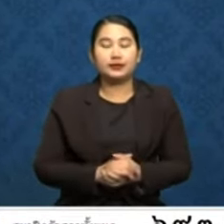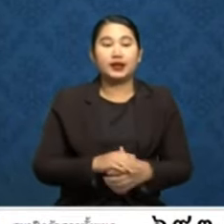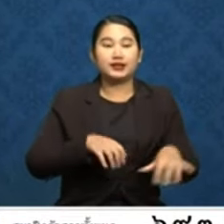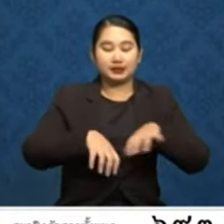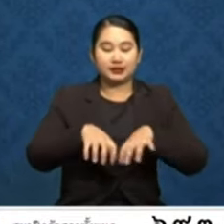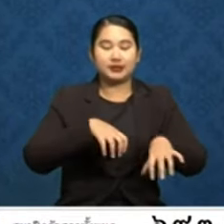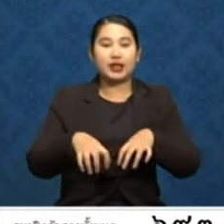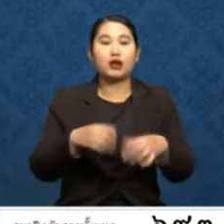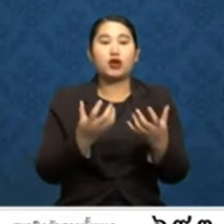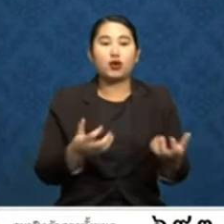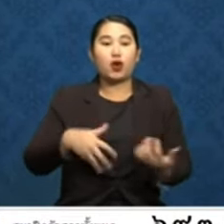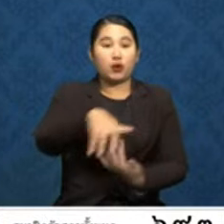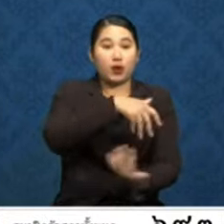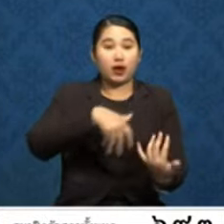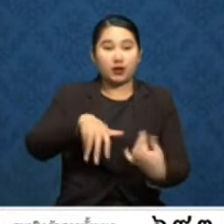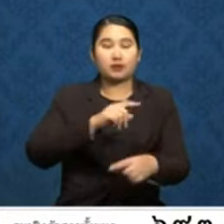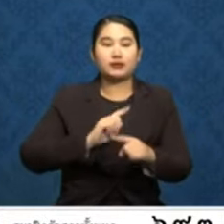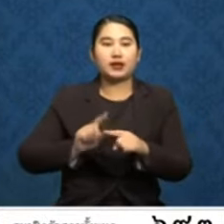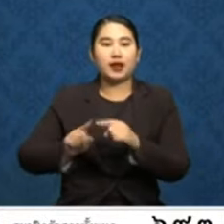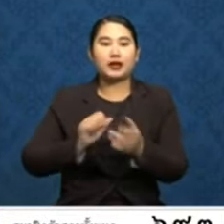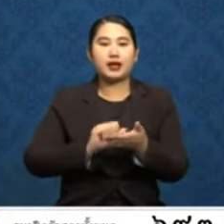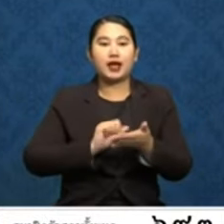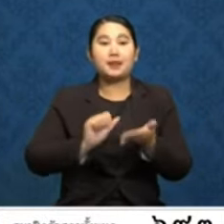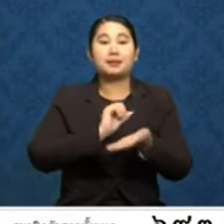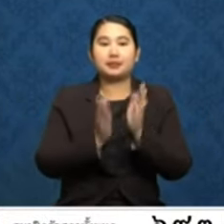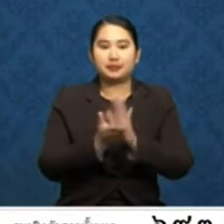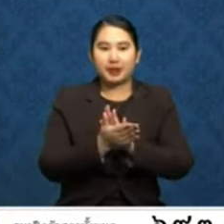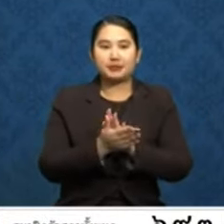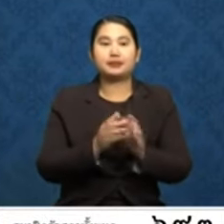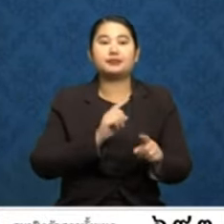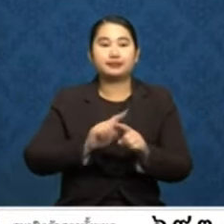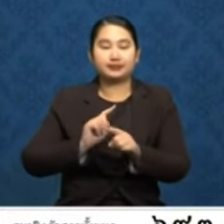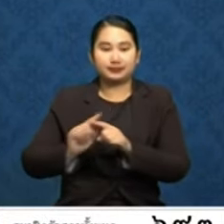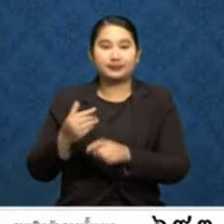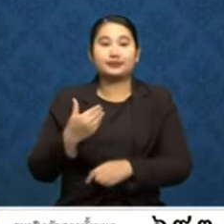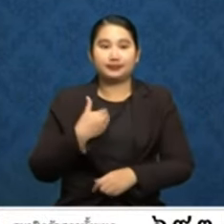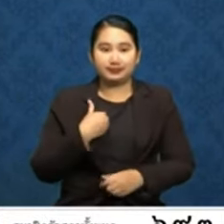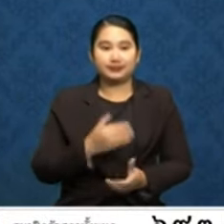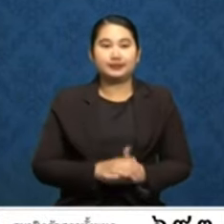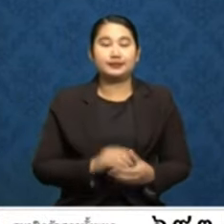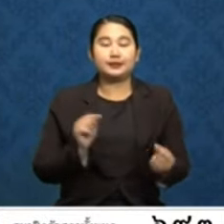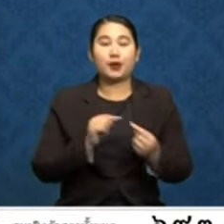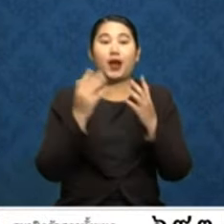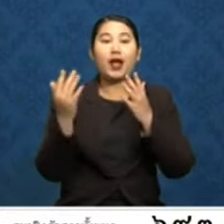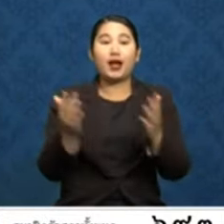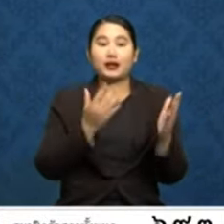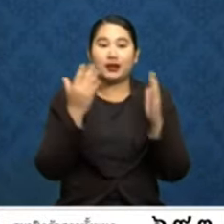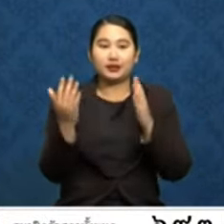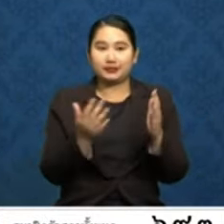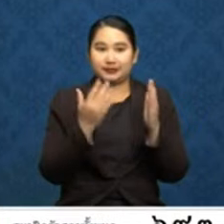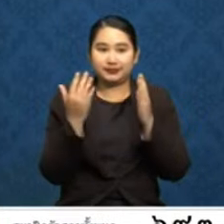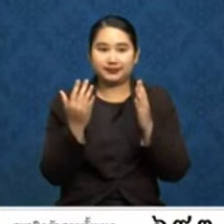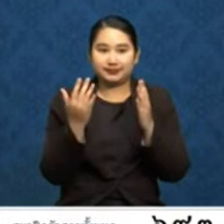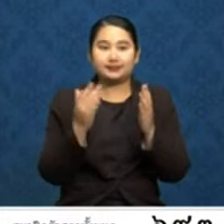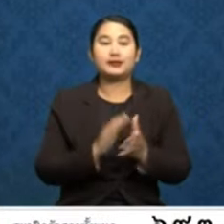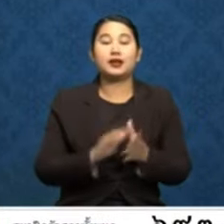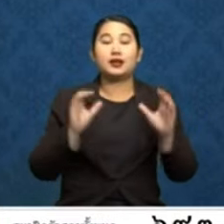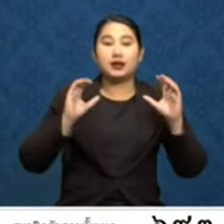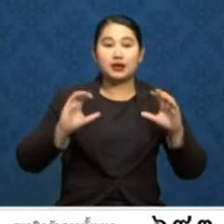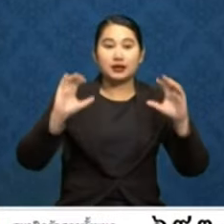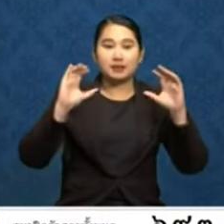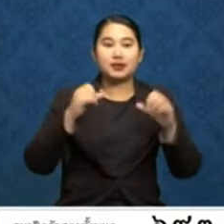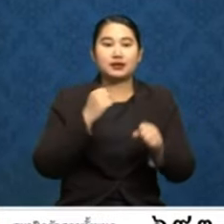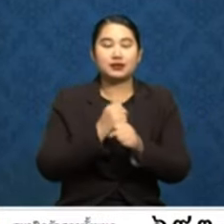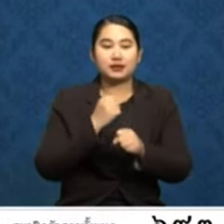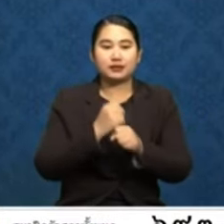การสิ่งแวดล้อมและปรับตัวต่อการเปลี่ยนแปลงสภาพภูมิอากาศรัฐบาลจะสร้าง